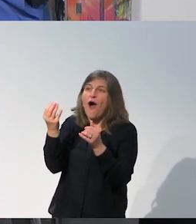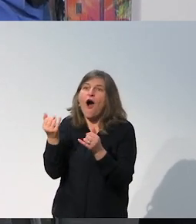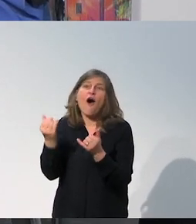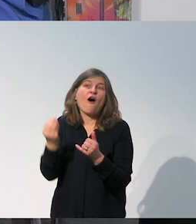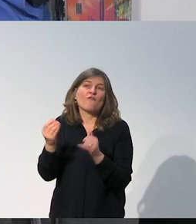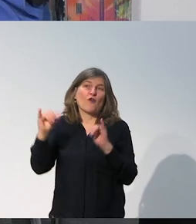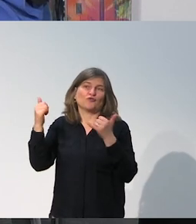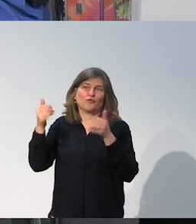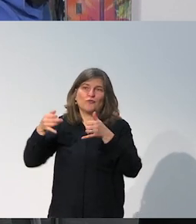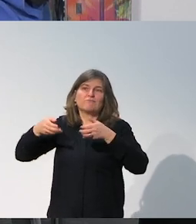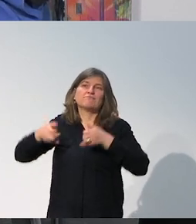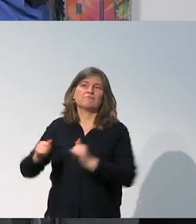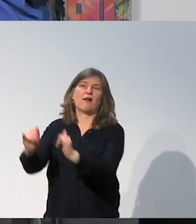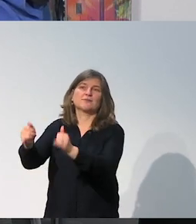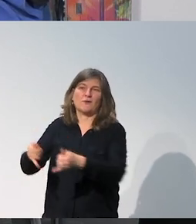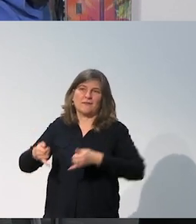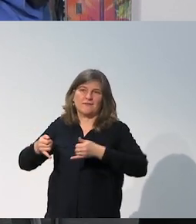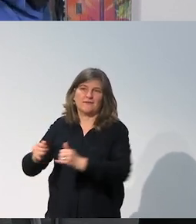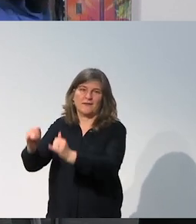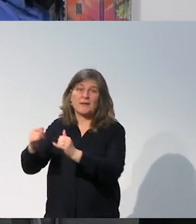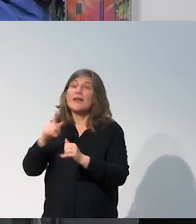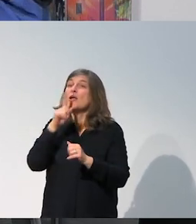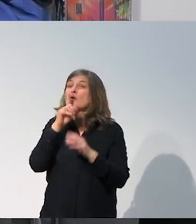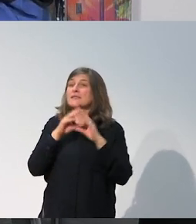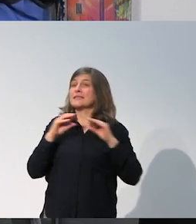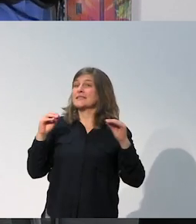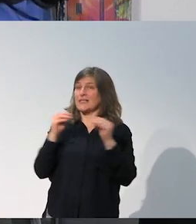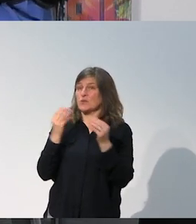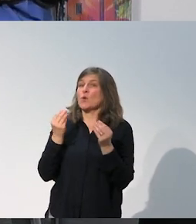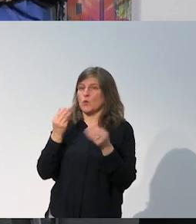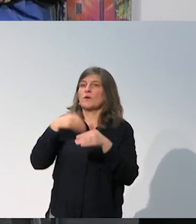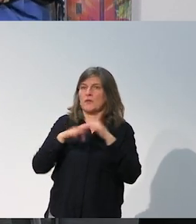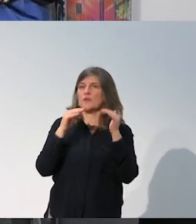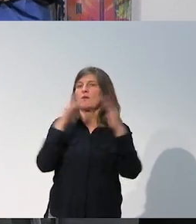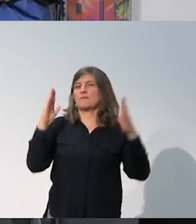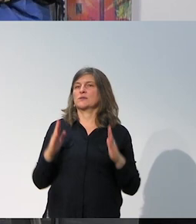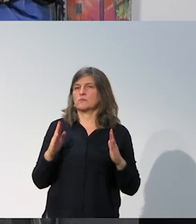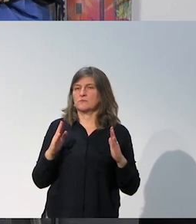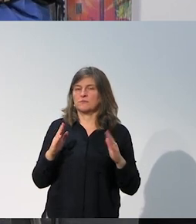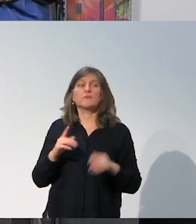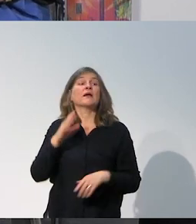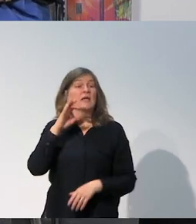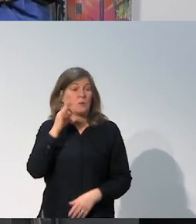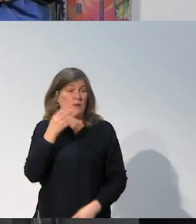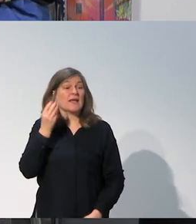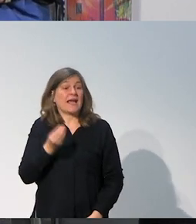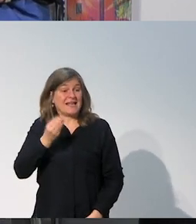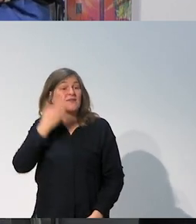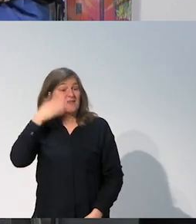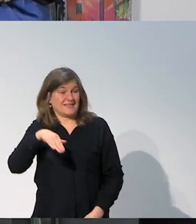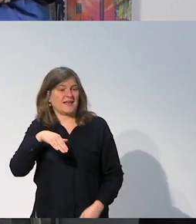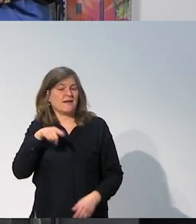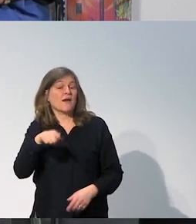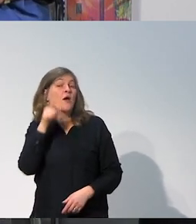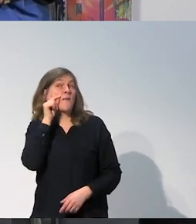silence est à l'intérieur. À l'intérieur. Et les enfants savent qu'il ne faut pas réveiller le père